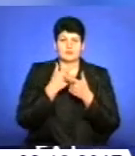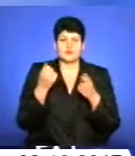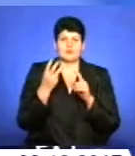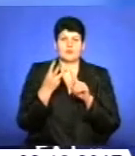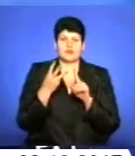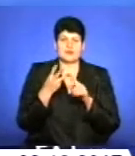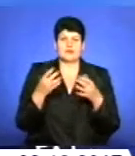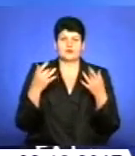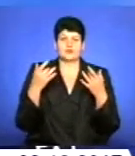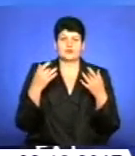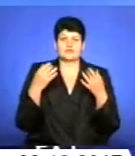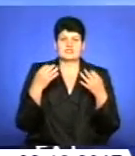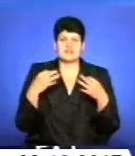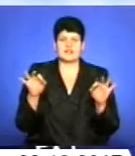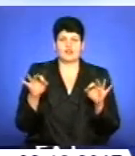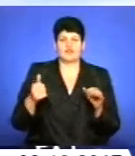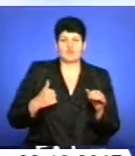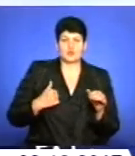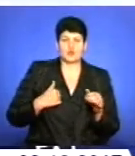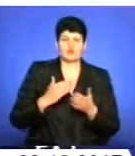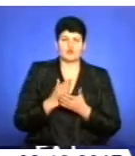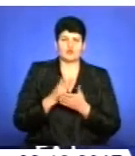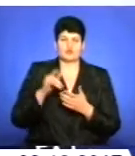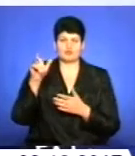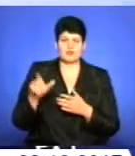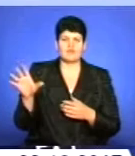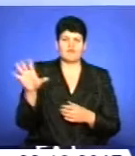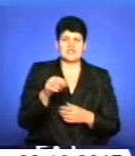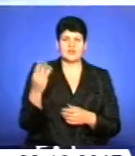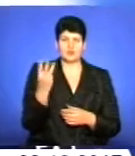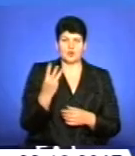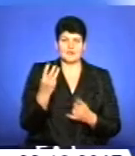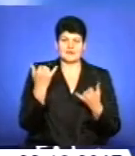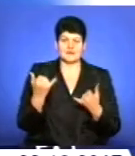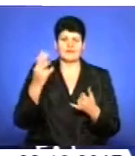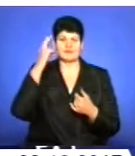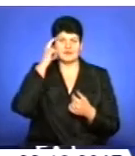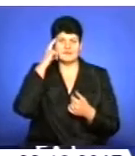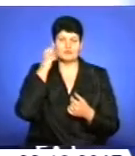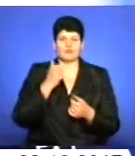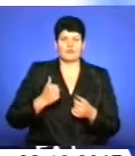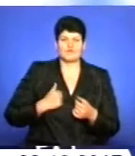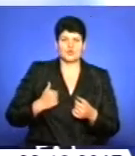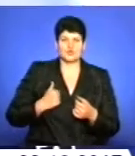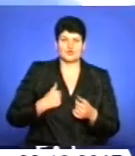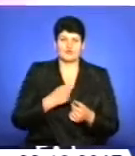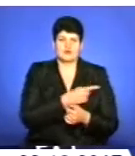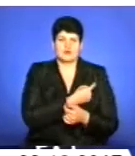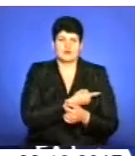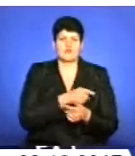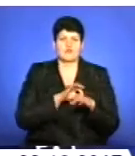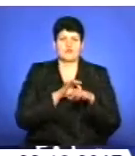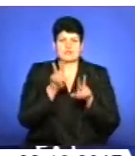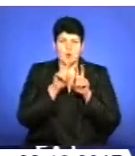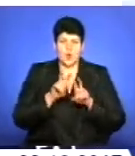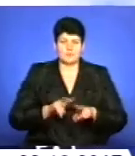звільненого військовослужбовця. На даний час всіх трьох знаходяться в Київському військовому шпиталі, де проводиться медичне обстеження.